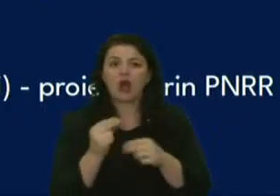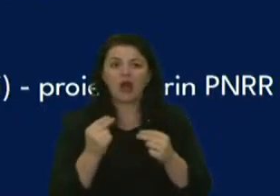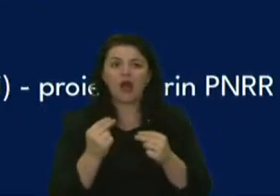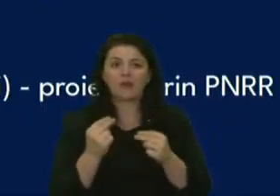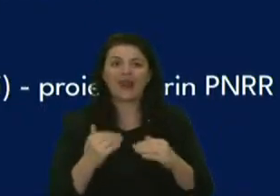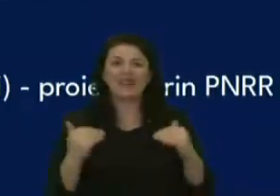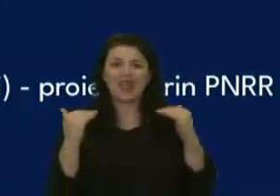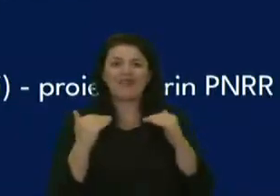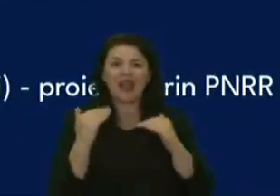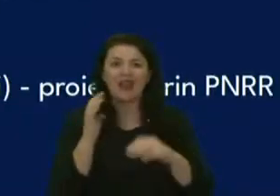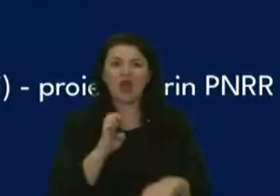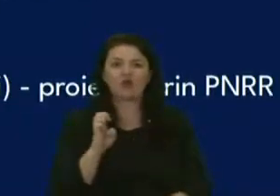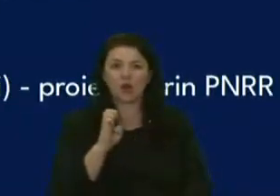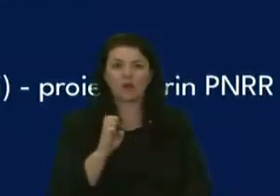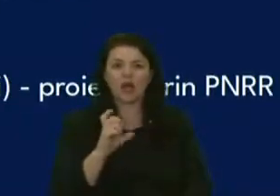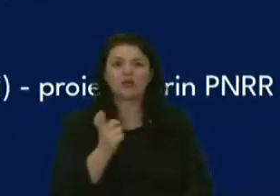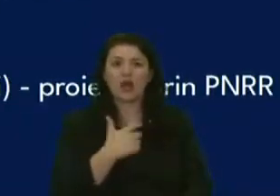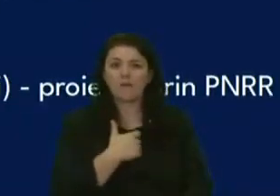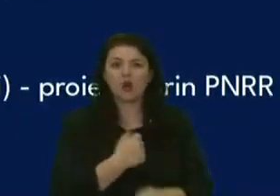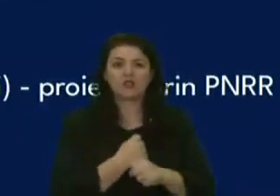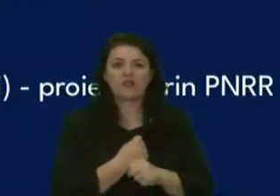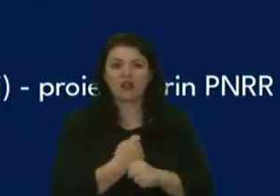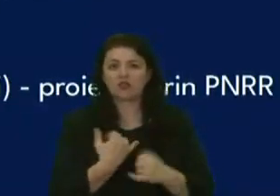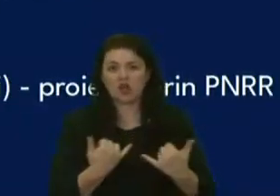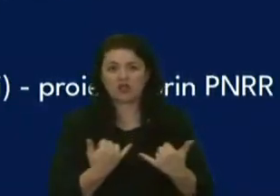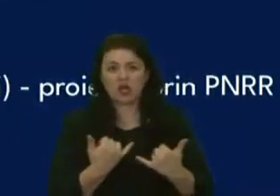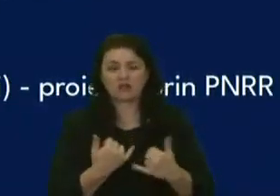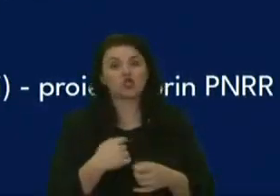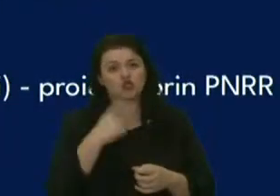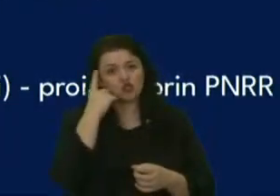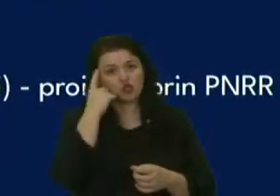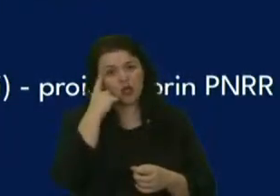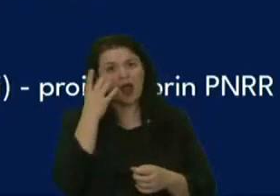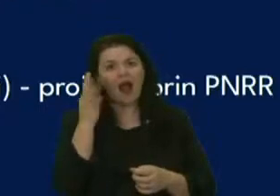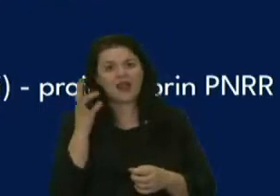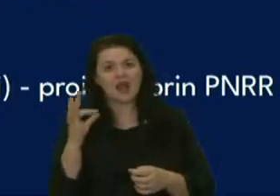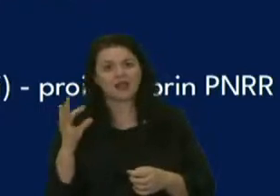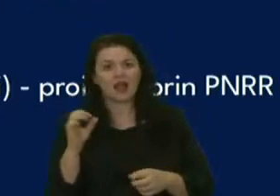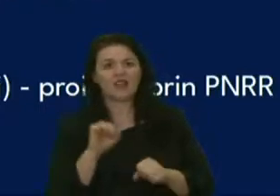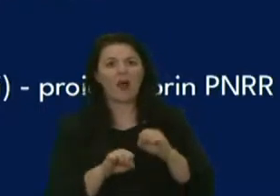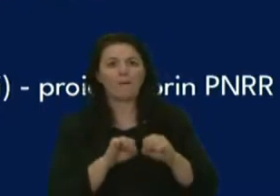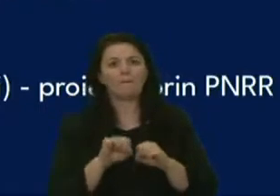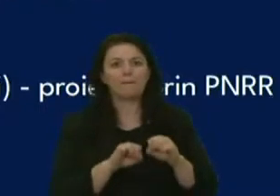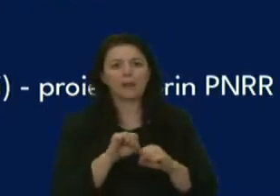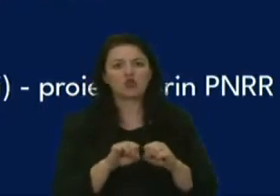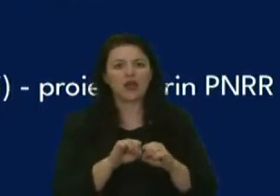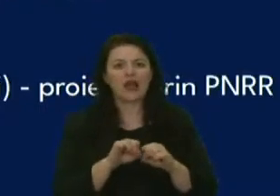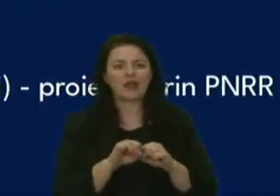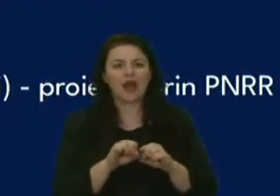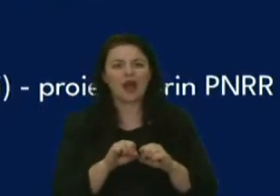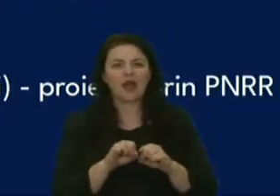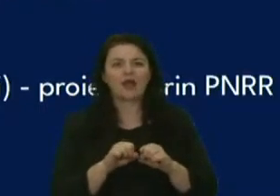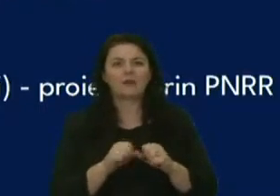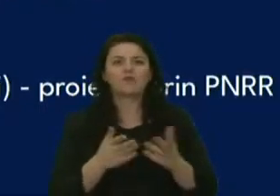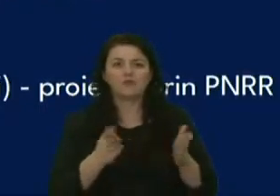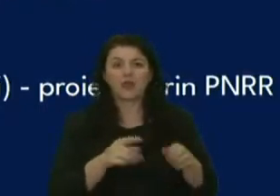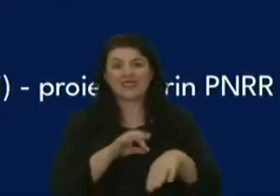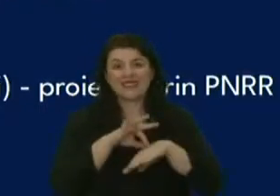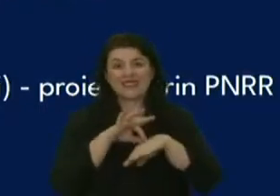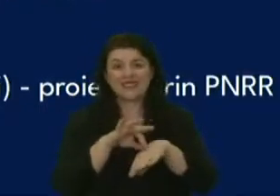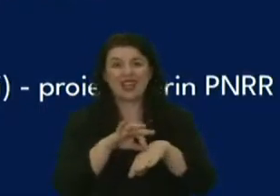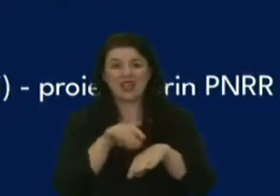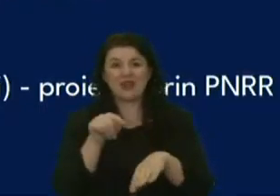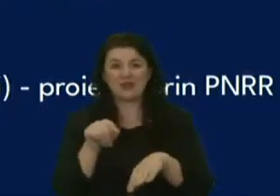de nivel European să poți pune la dispoziție pentru că știm că alternativa la mașină este viitorul ne place sau nu ne place în direcția aia mergem în